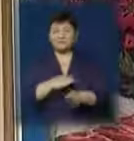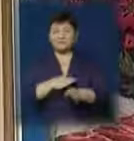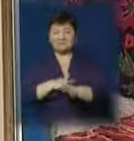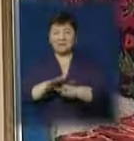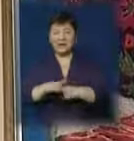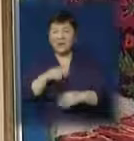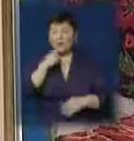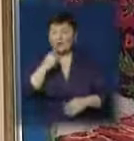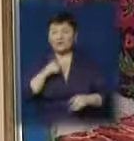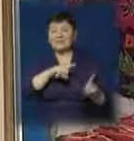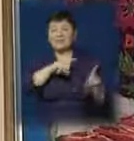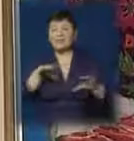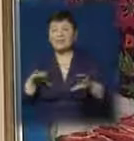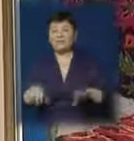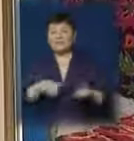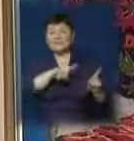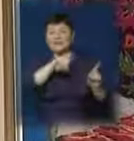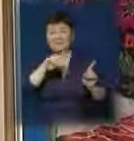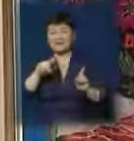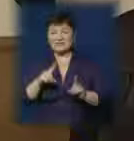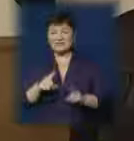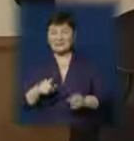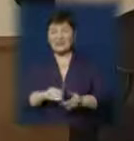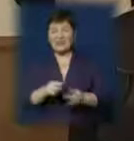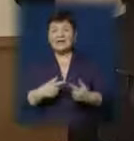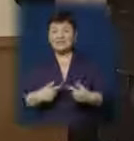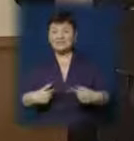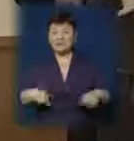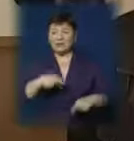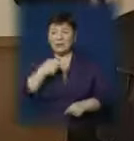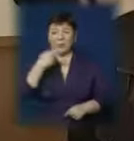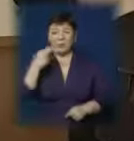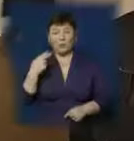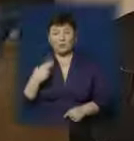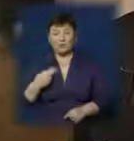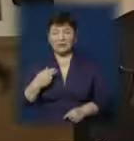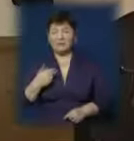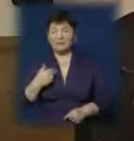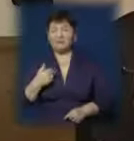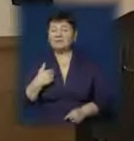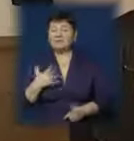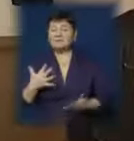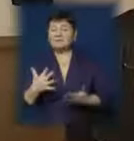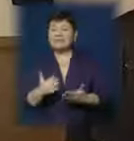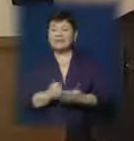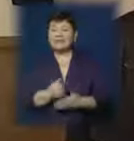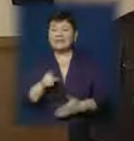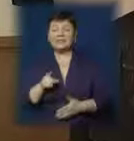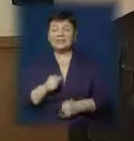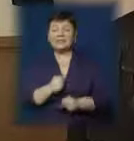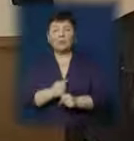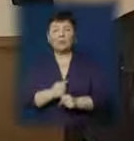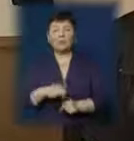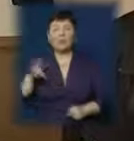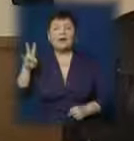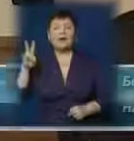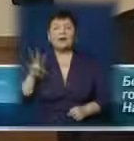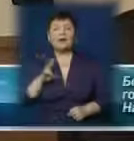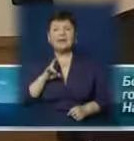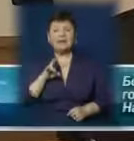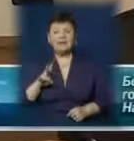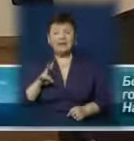переконаний голова Закарпатської спілки художників. Не в кожній роботі ви знайдете тут якусь релігійну або